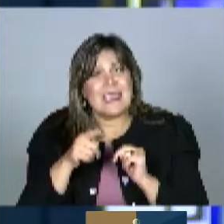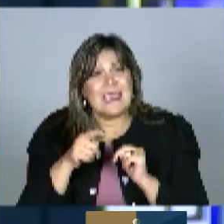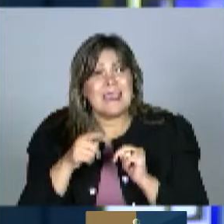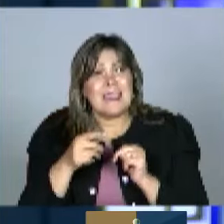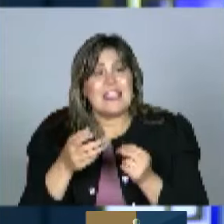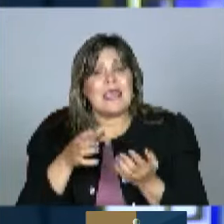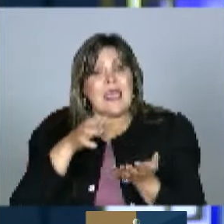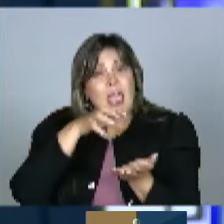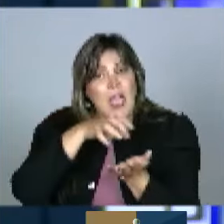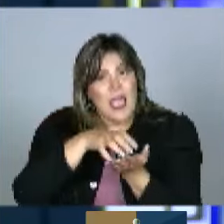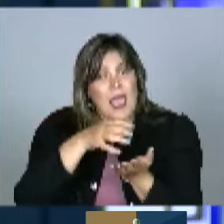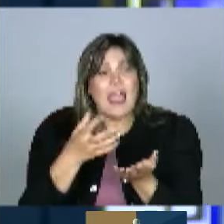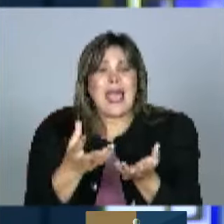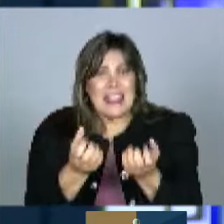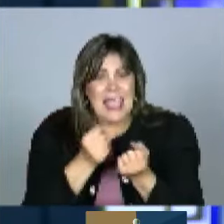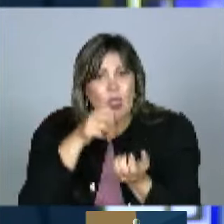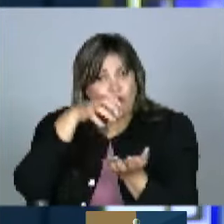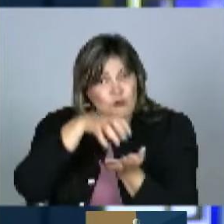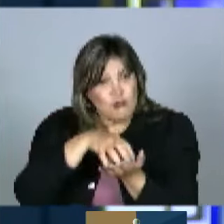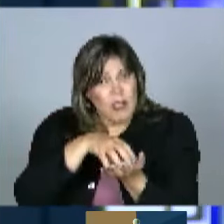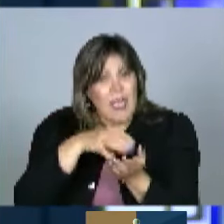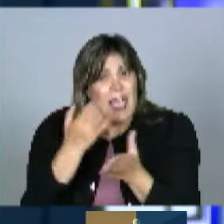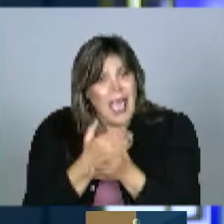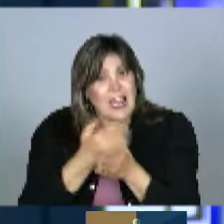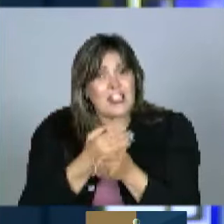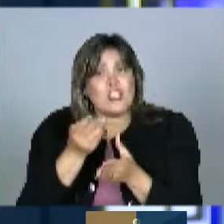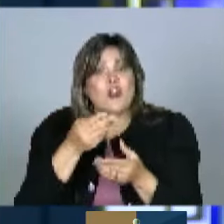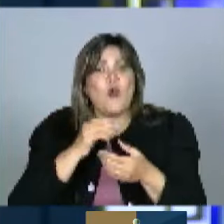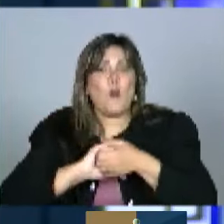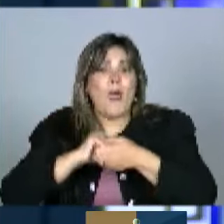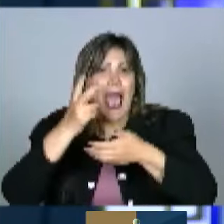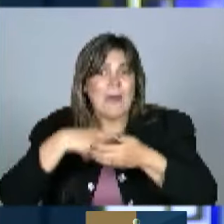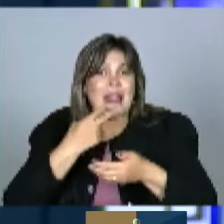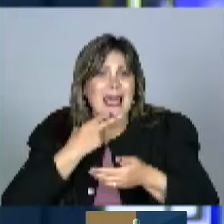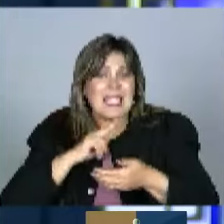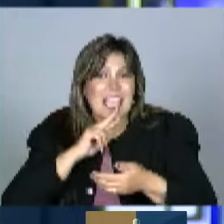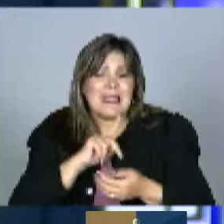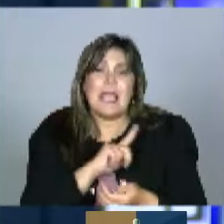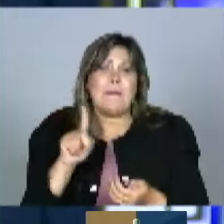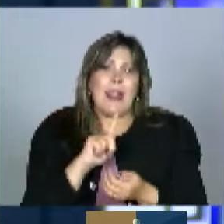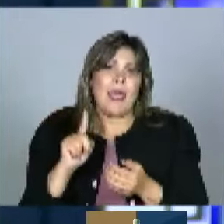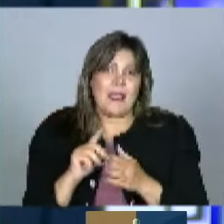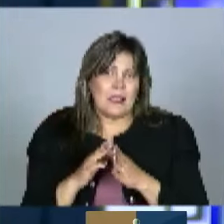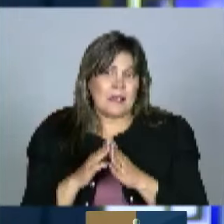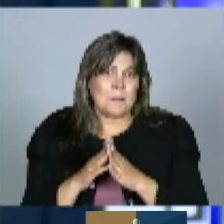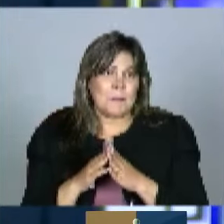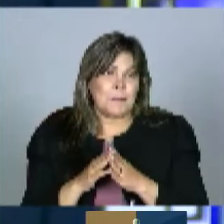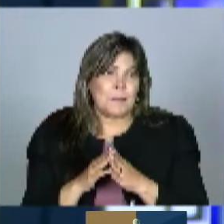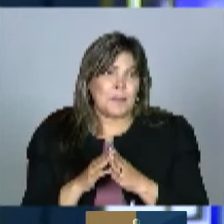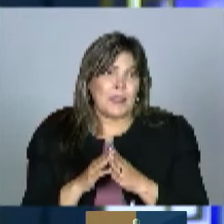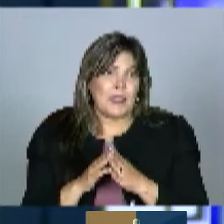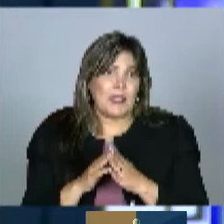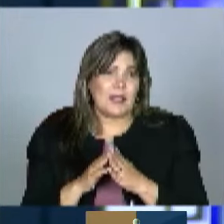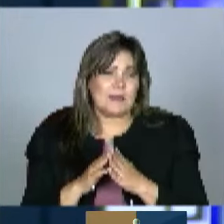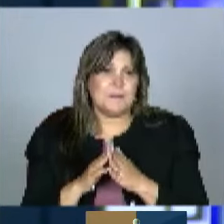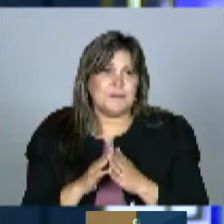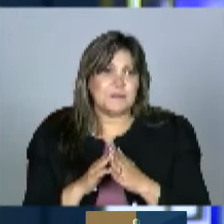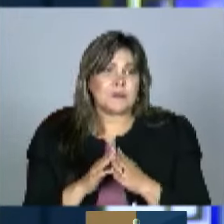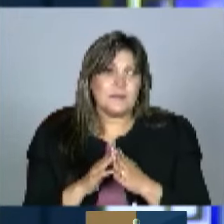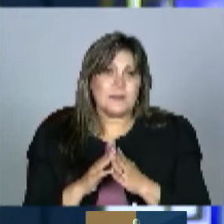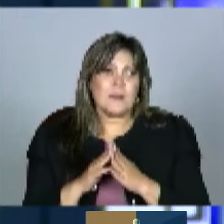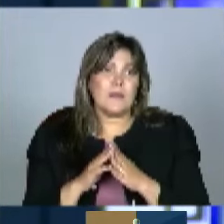عشان زور لان هو امتد ليه بقوه القانون يعني مش مسو اساسي علشان ارفع عليه دعوه واطرد